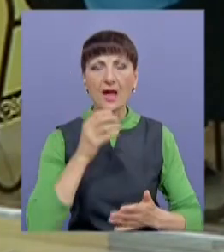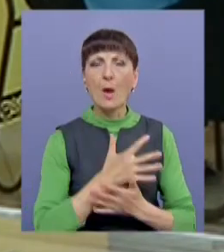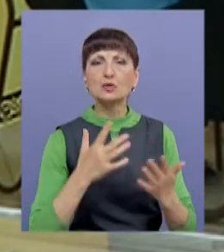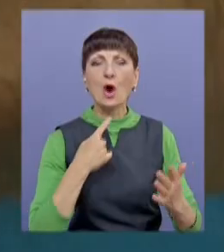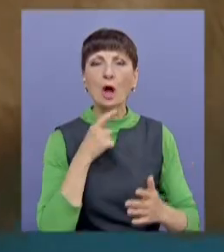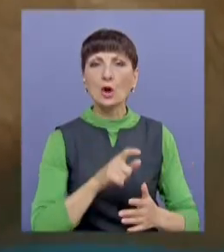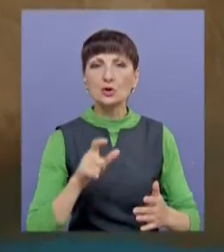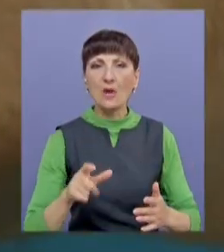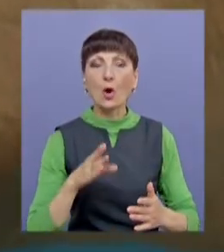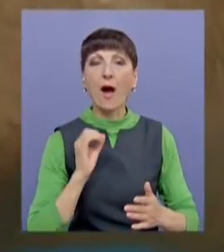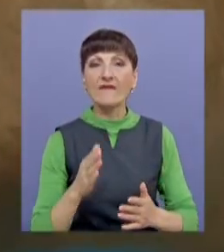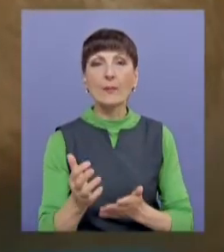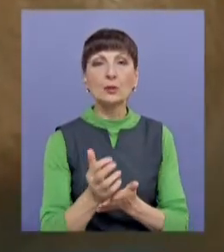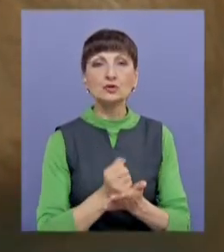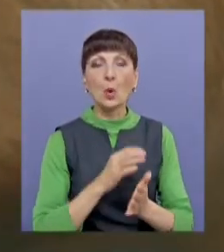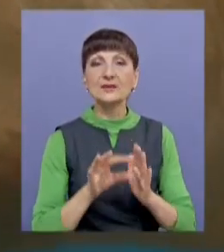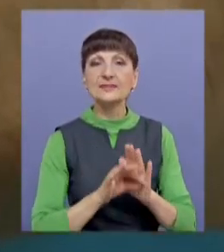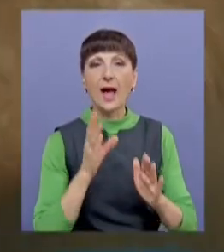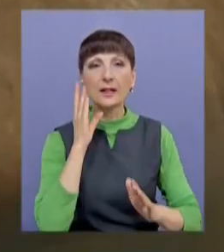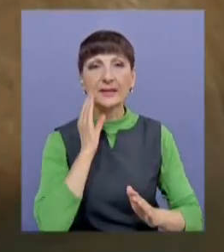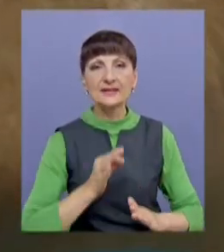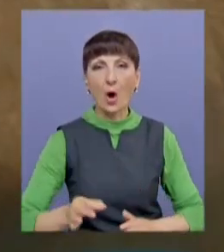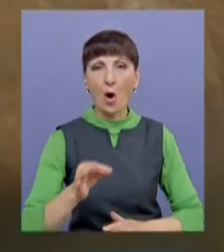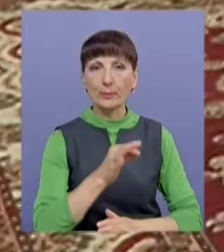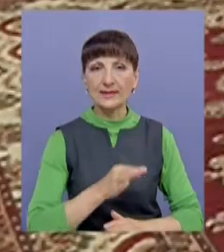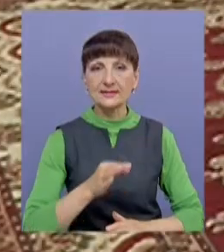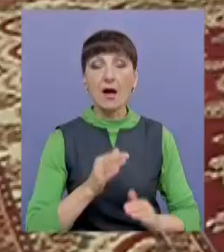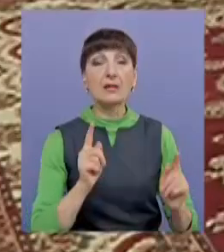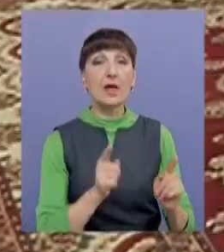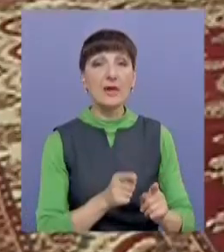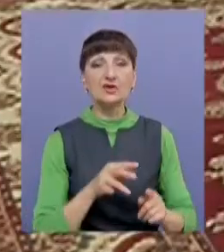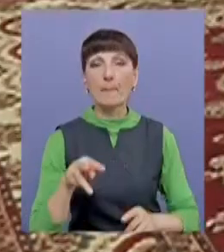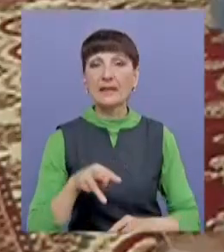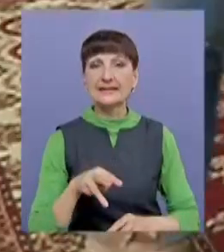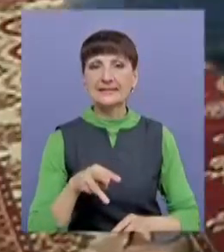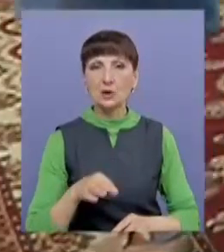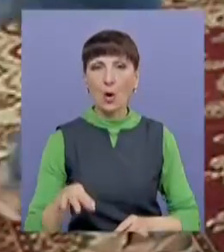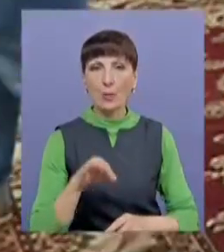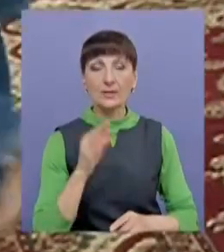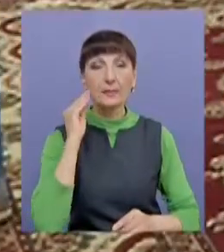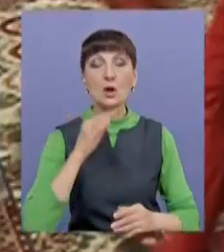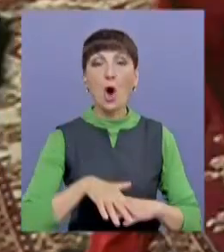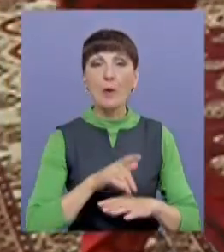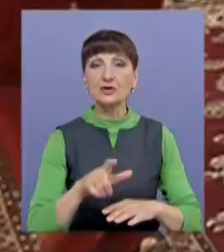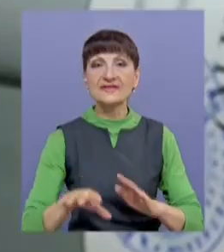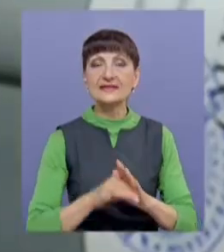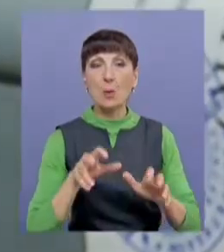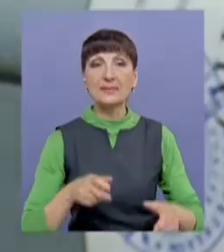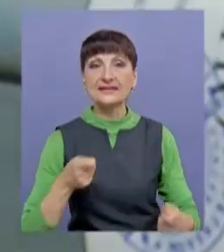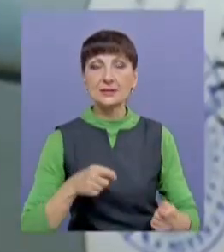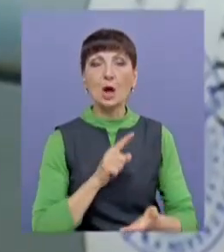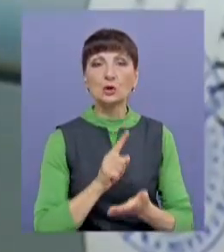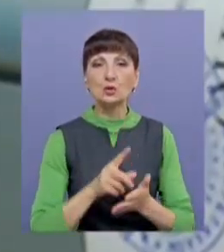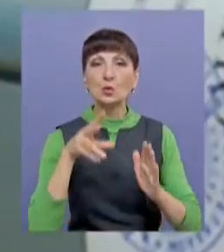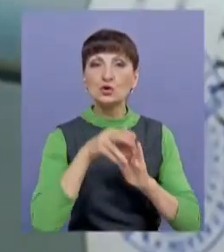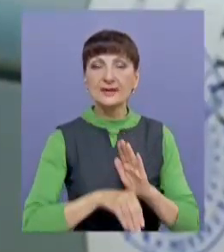голосов Касым-Жомарт Токаев получил от избирателей Алматинской области, наименьшее – в Мангыстауской. По мнению общественников, избранный президент должен